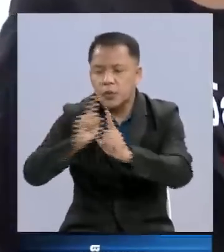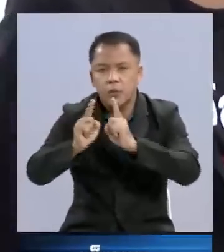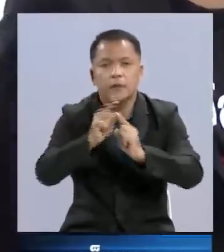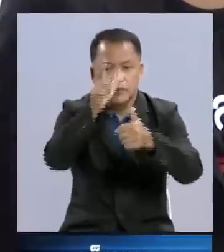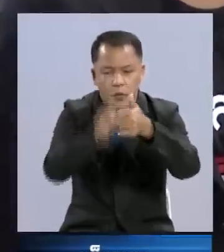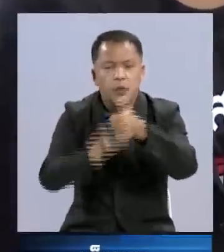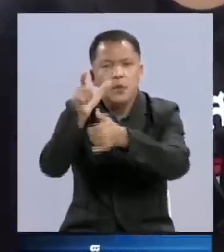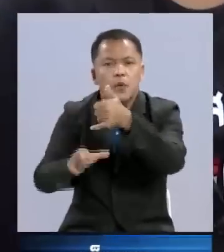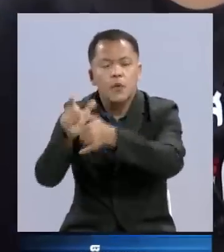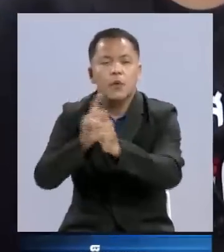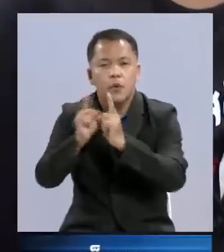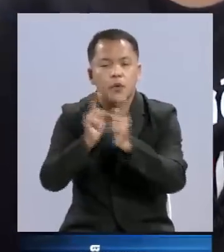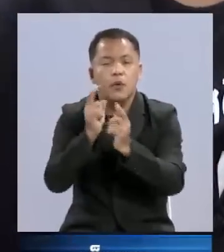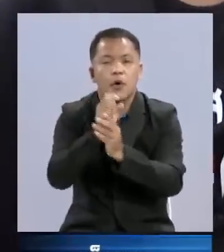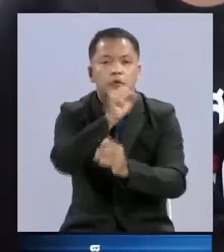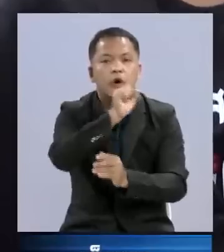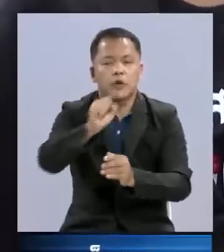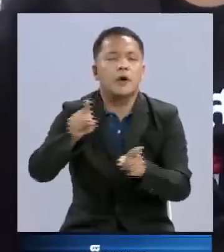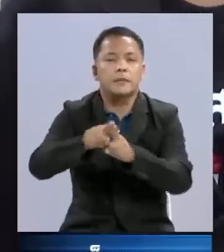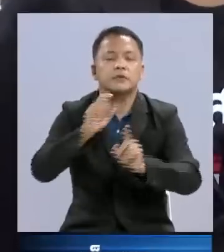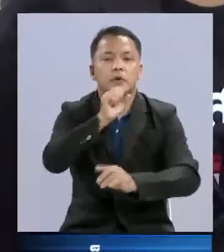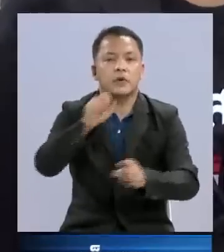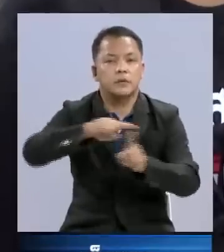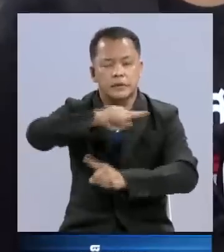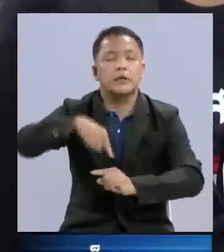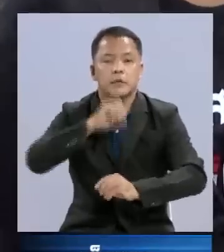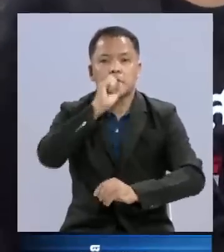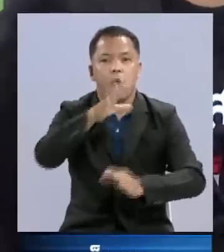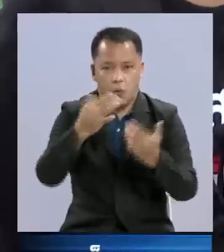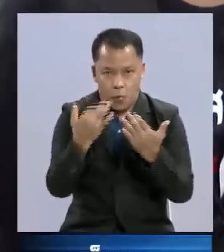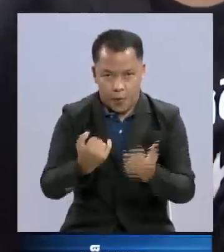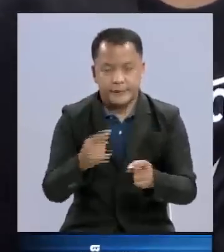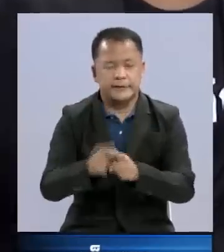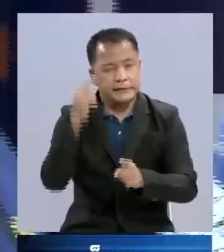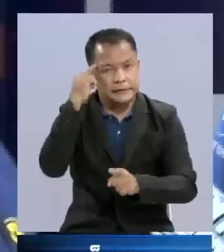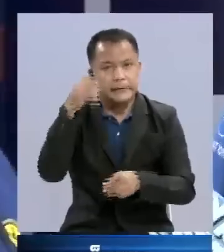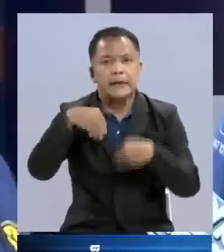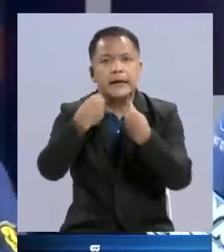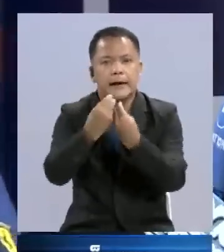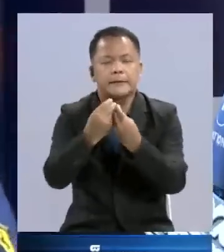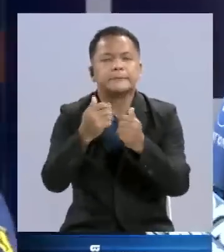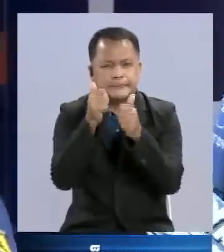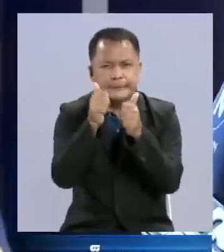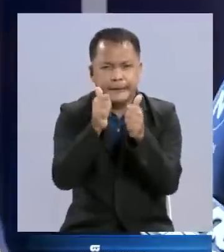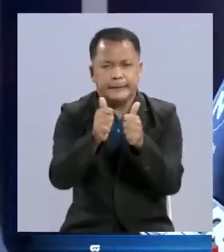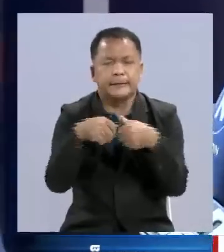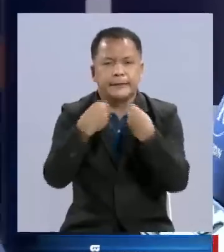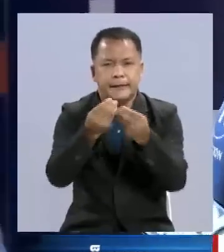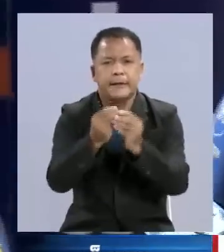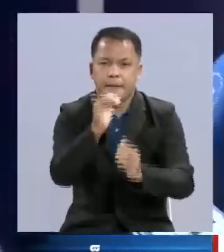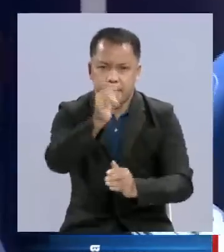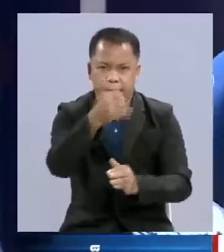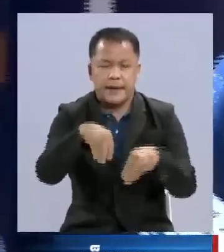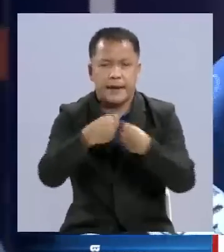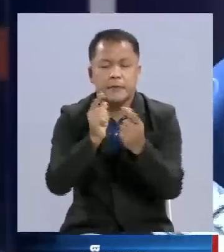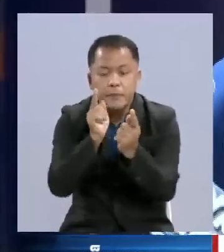ายบุคคลในขณะที่สส.ก็อย่างที่ว่าไปแล้วเขาย้ำเลยว่าตอนนี้เนี่ยคิดว่ามีความเป็นไปได ้ ที่อาจจะต้